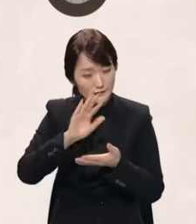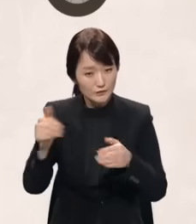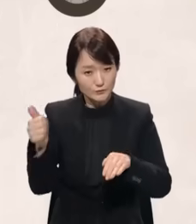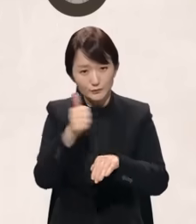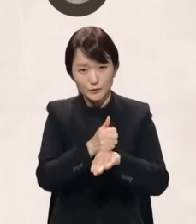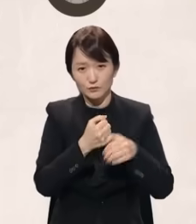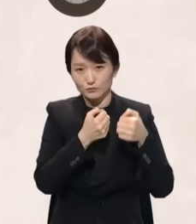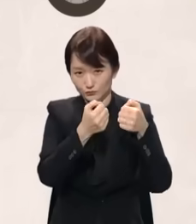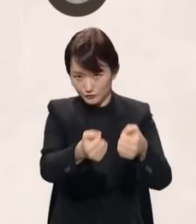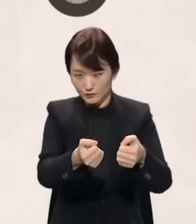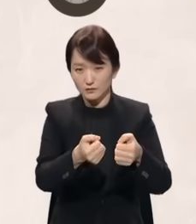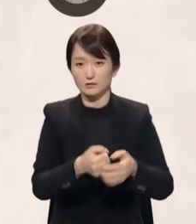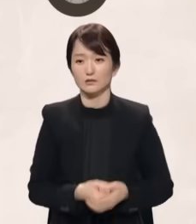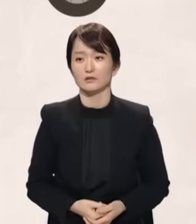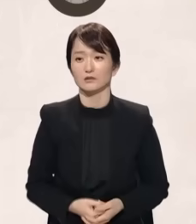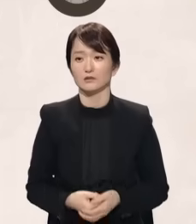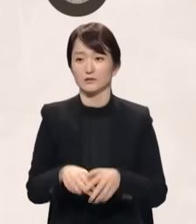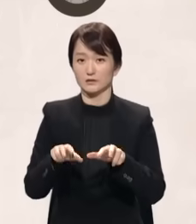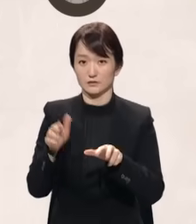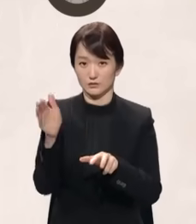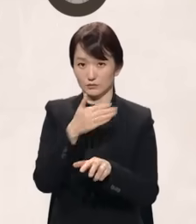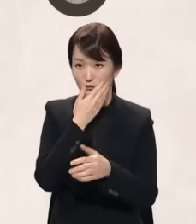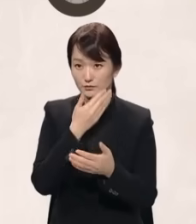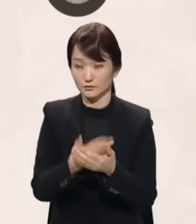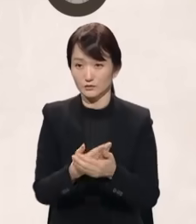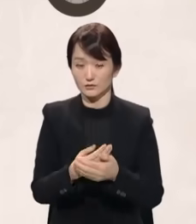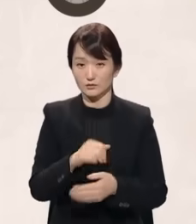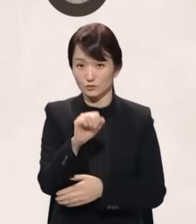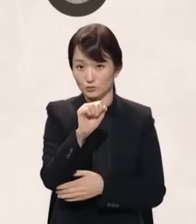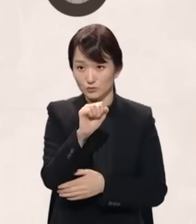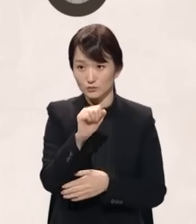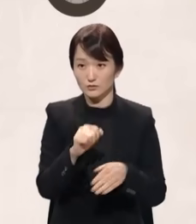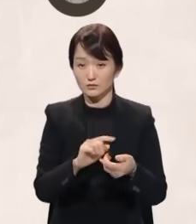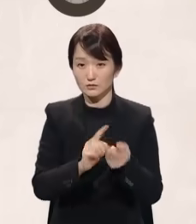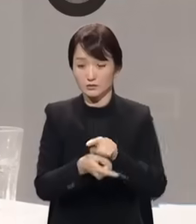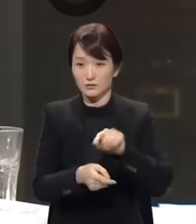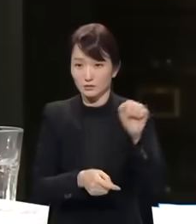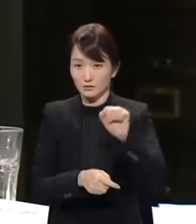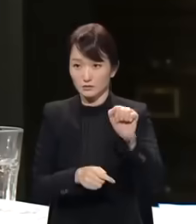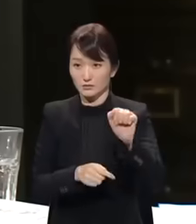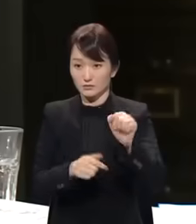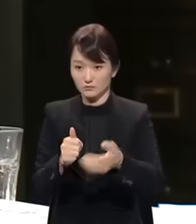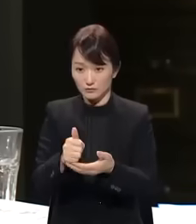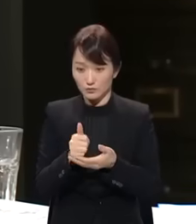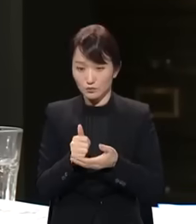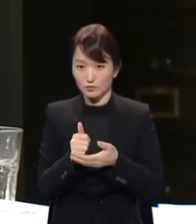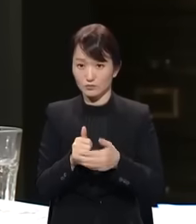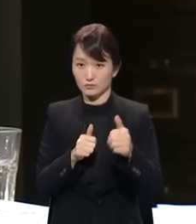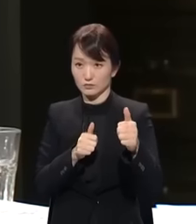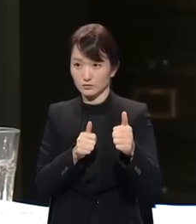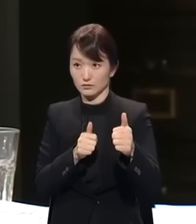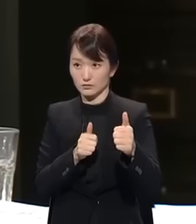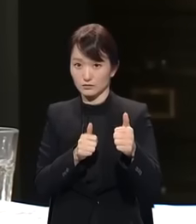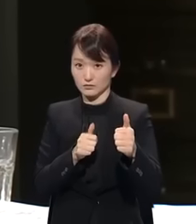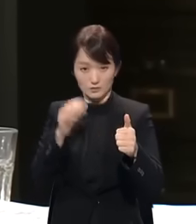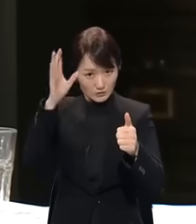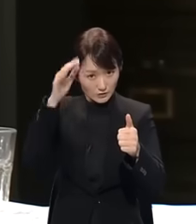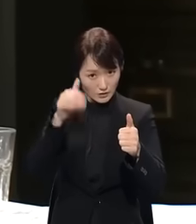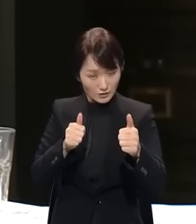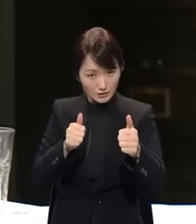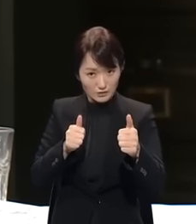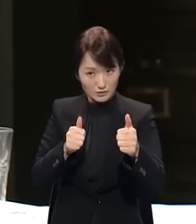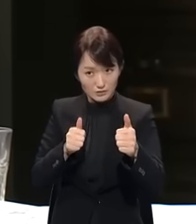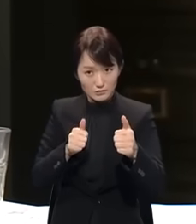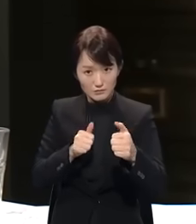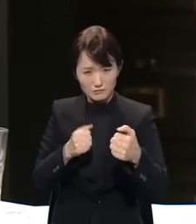합니다. 자, 그런데 지금부터입니다. 네. 운전 중에 대리기사분과 손님, 그러니까 견주 간에